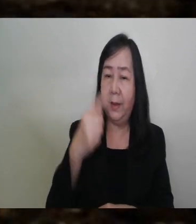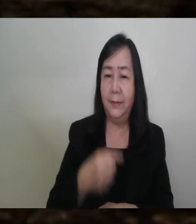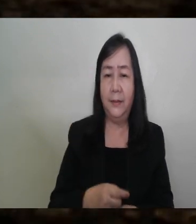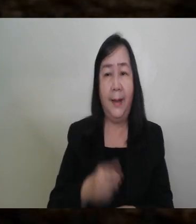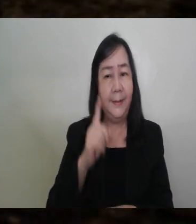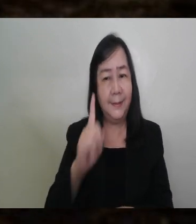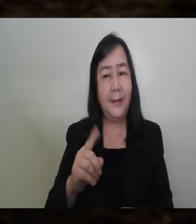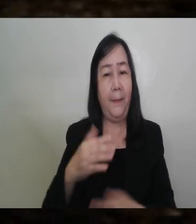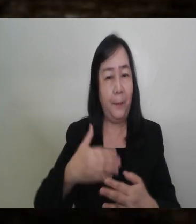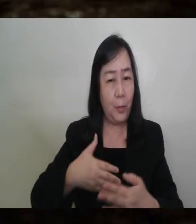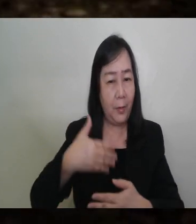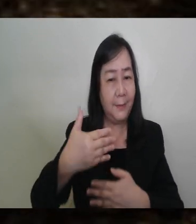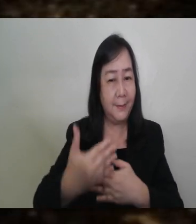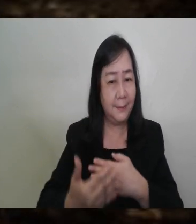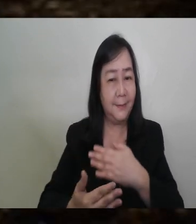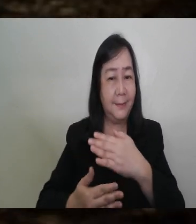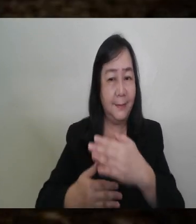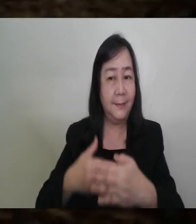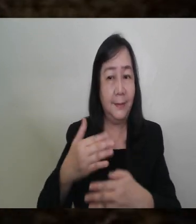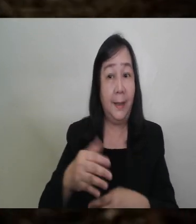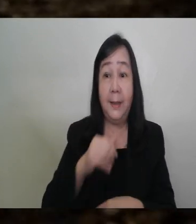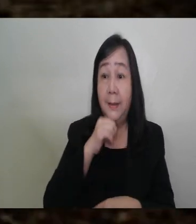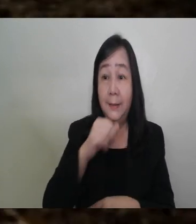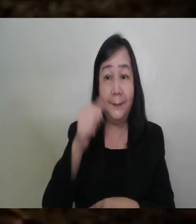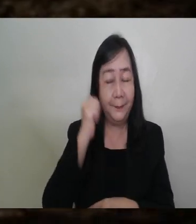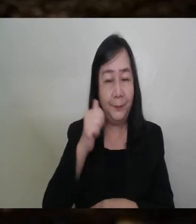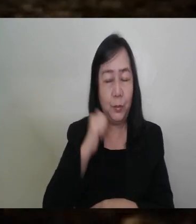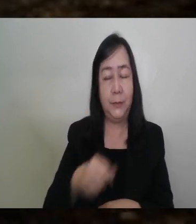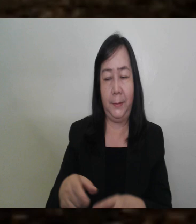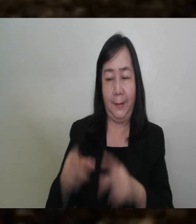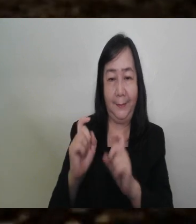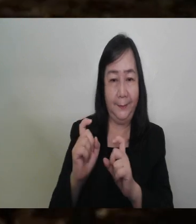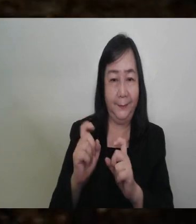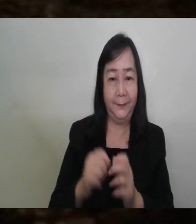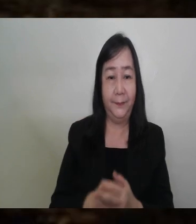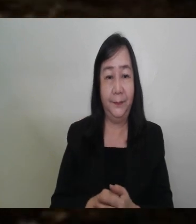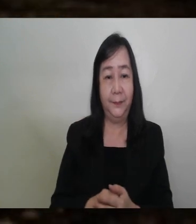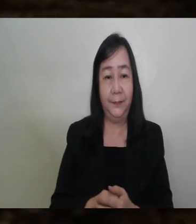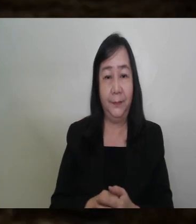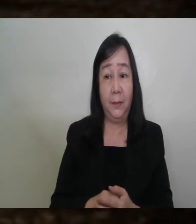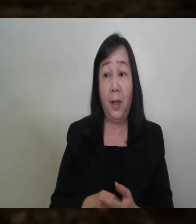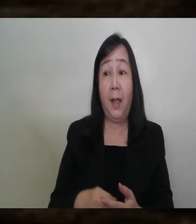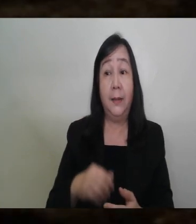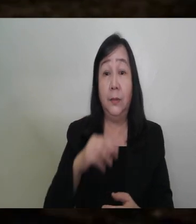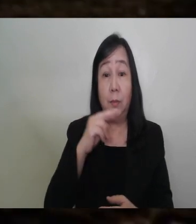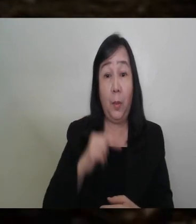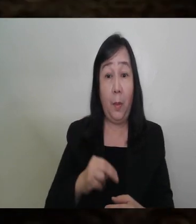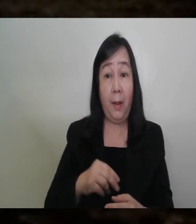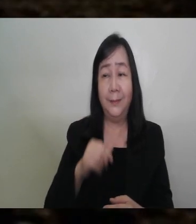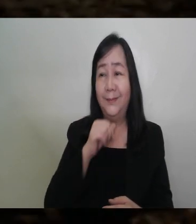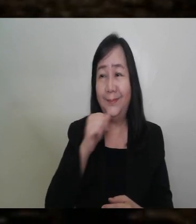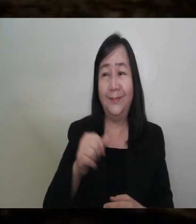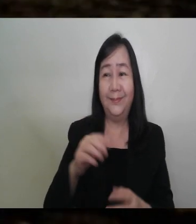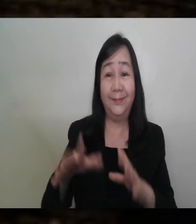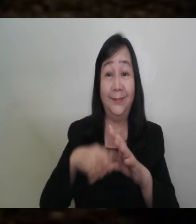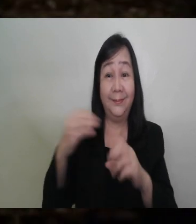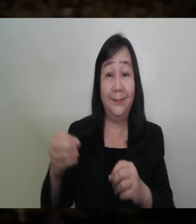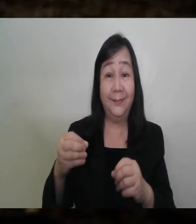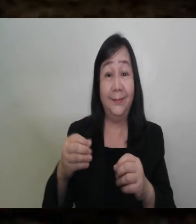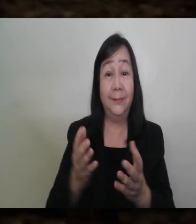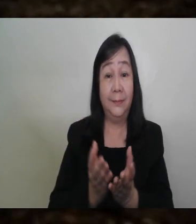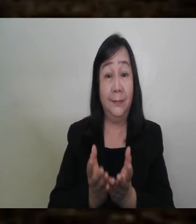pag-uunawa ay isang proseso, hindi palaging biglaan. Hindi agad lumabas si Noe mula sa